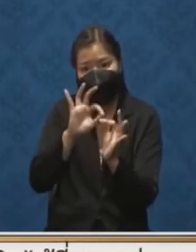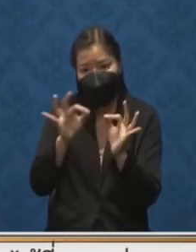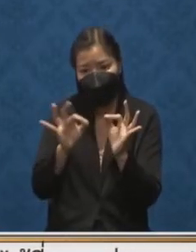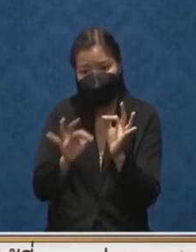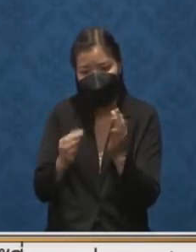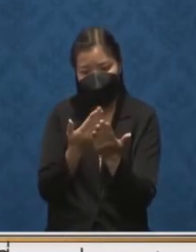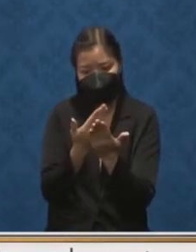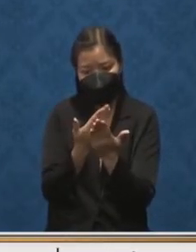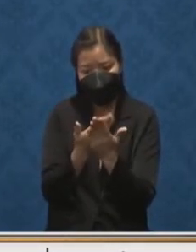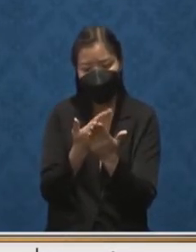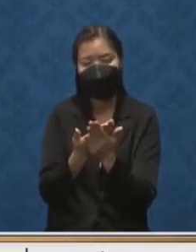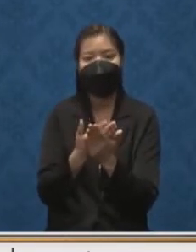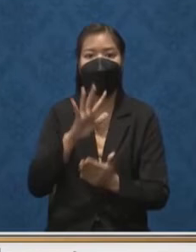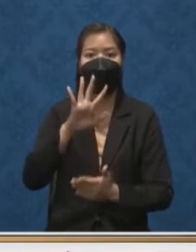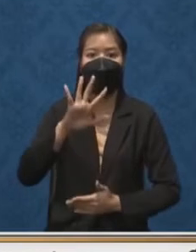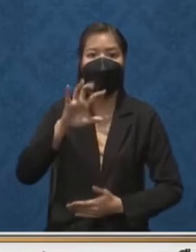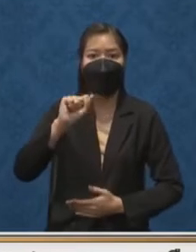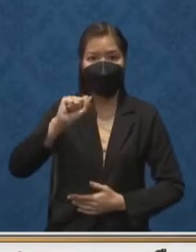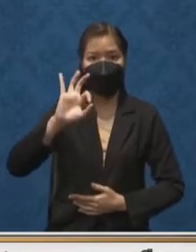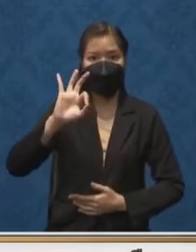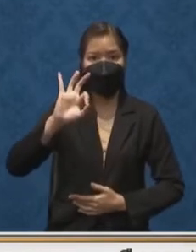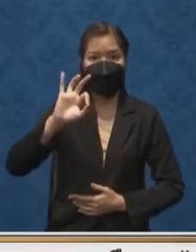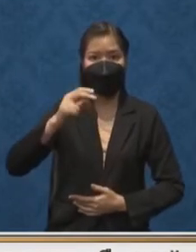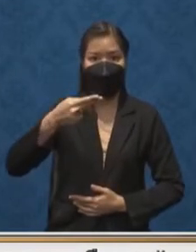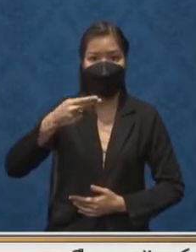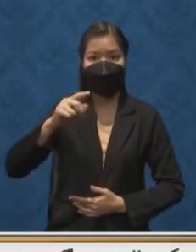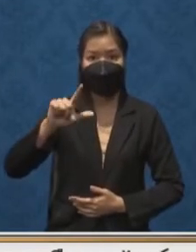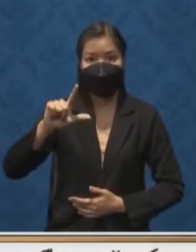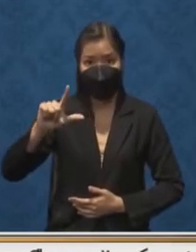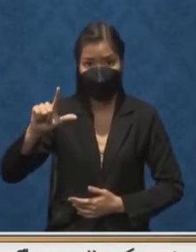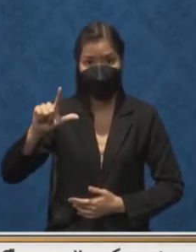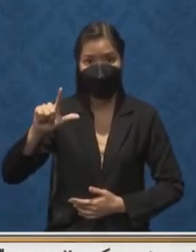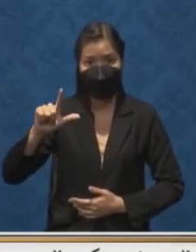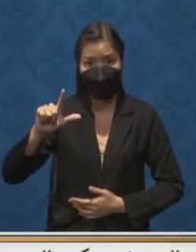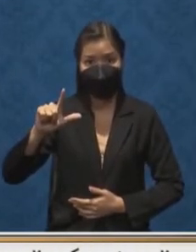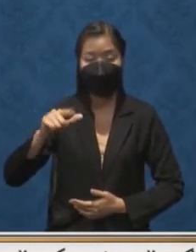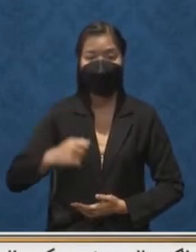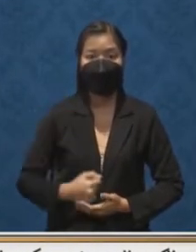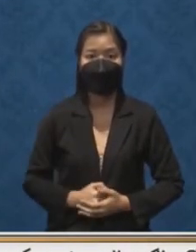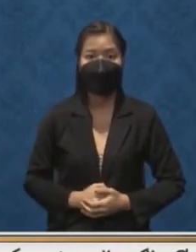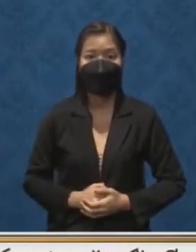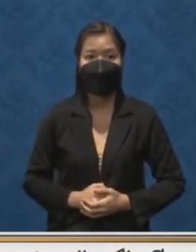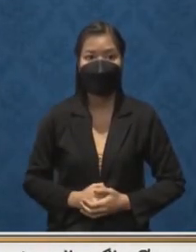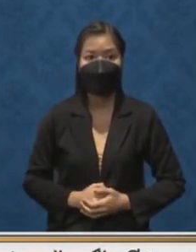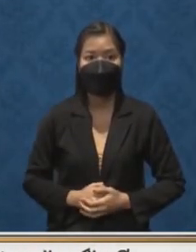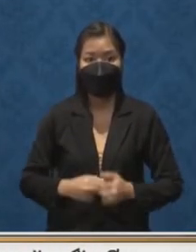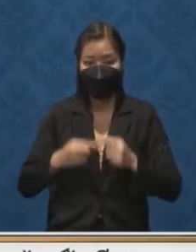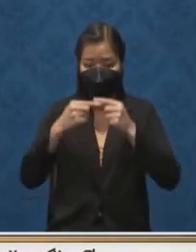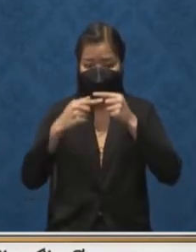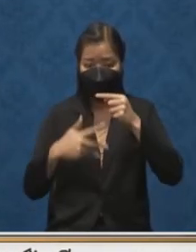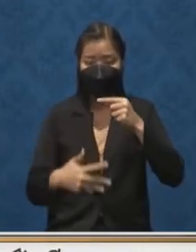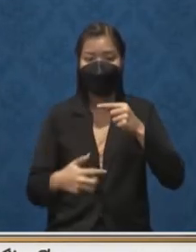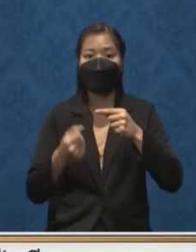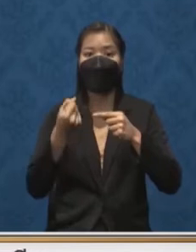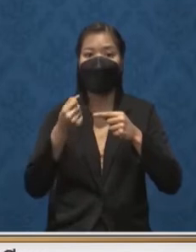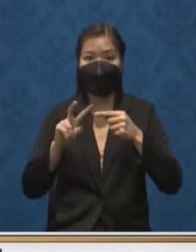ำนวนเงิน commitment ล้านบาทมีทั้หมด 12รายการ